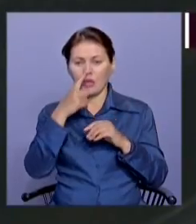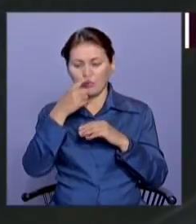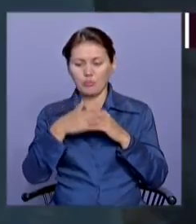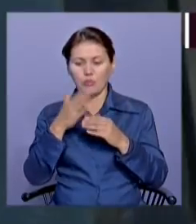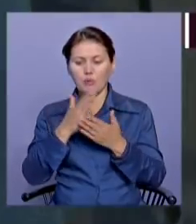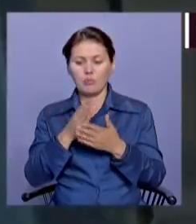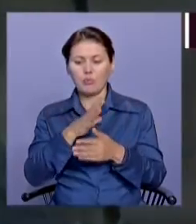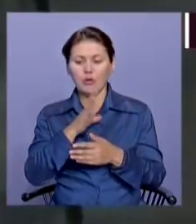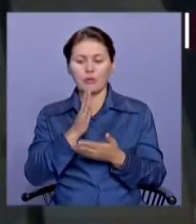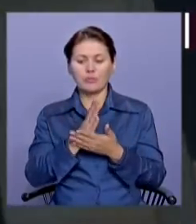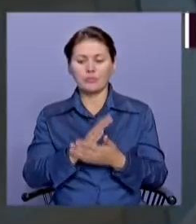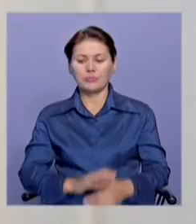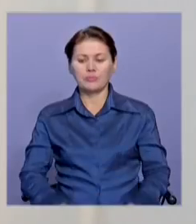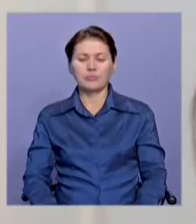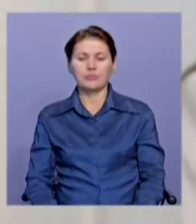құрайды.